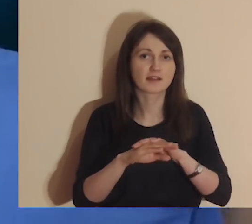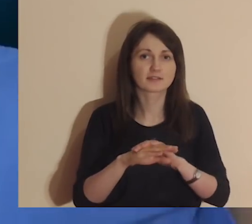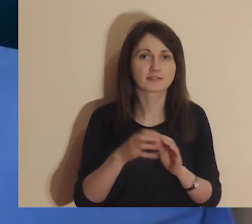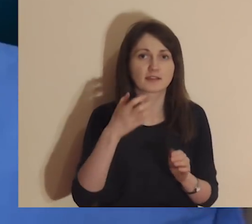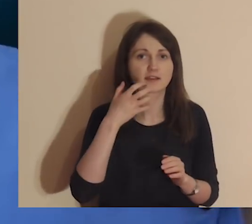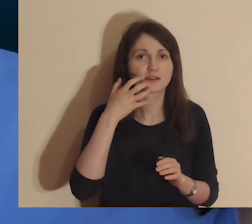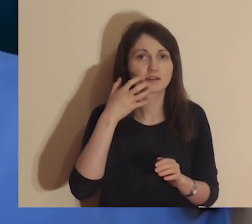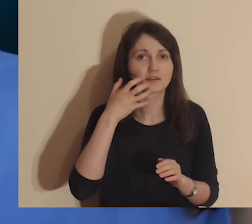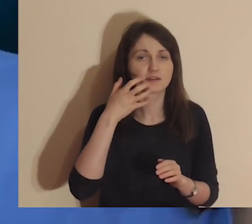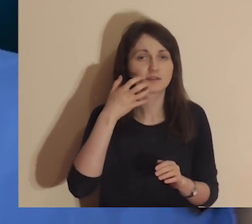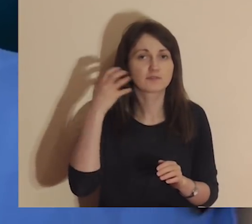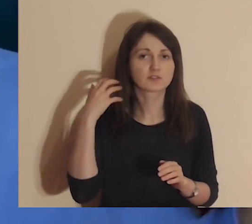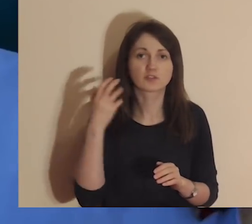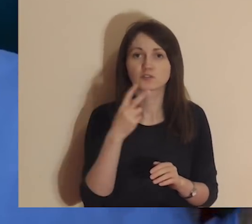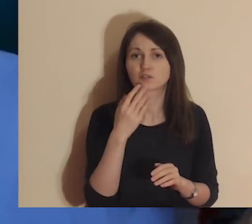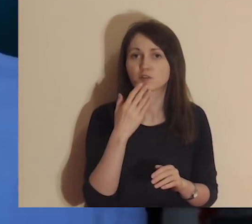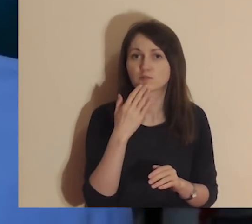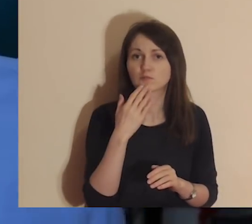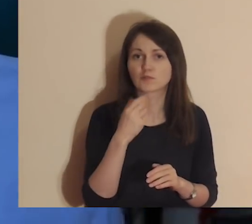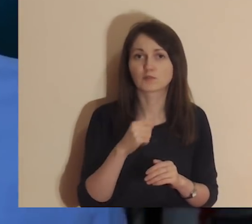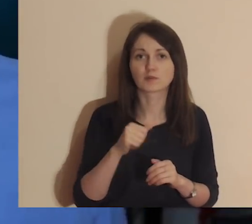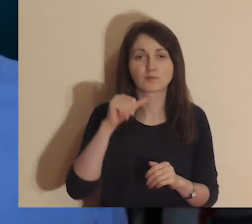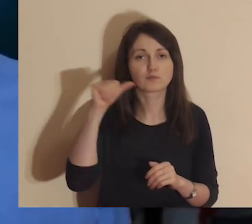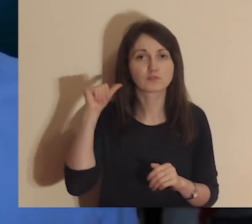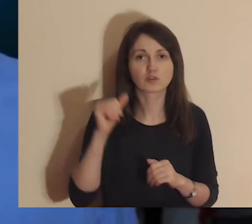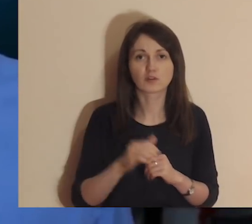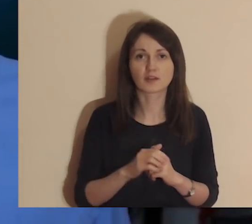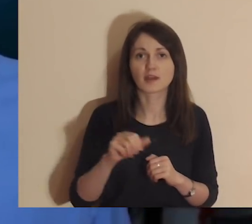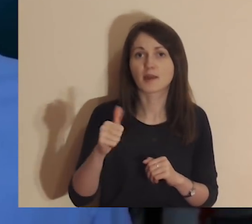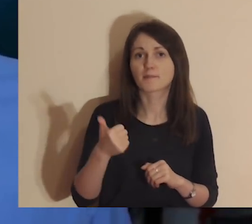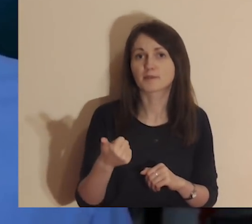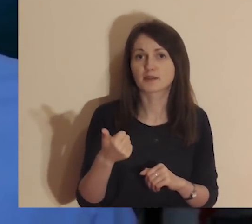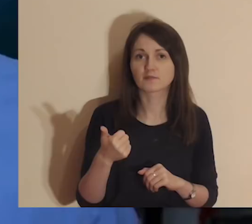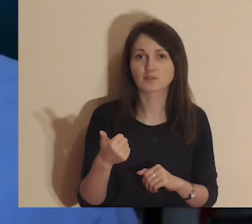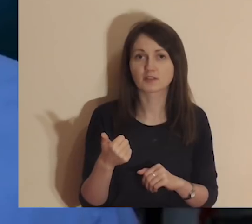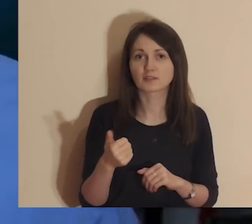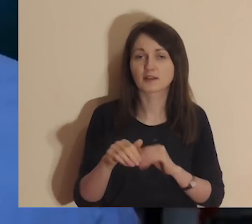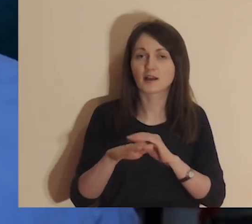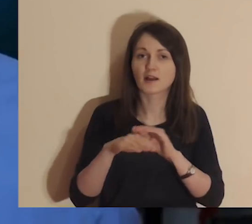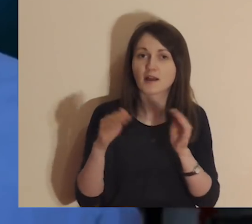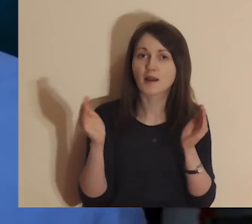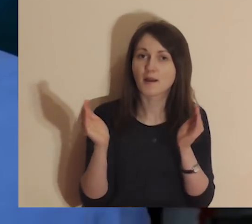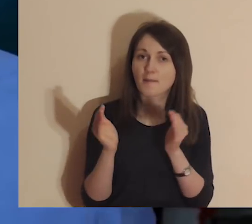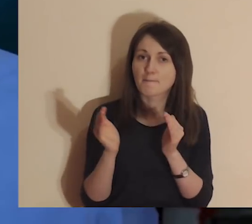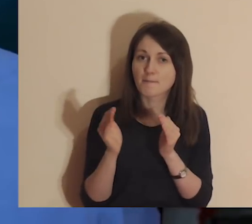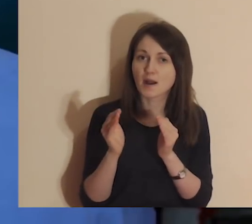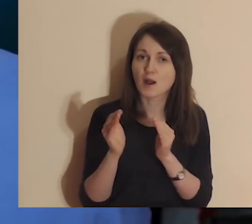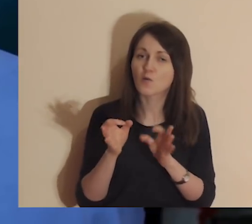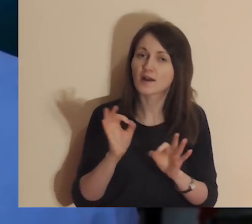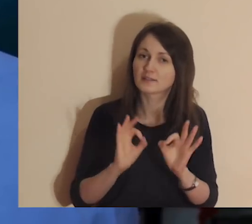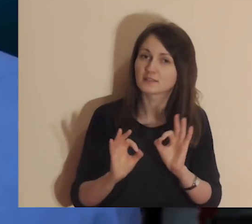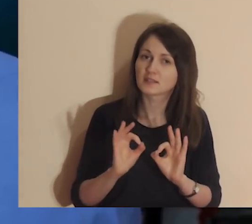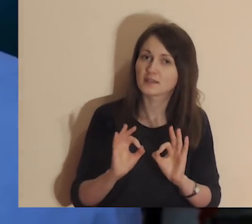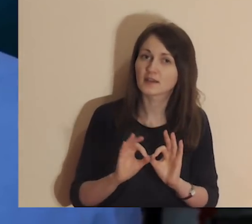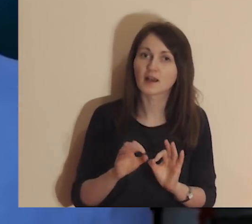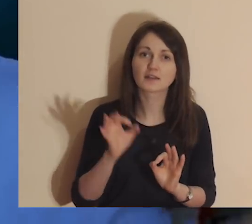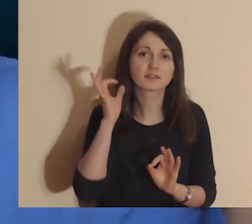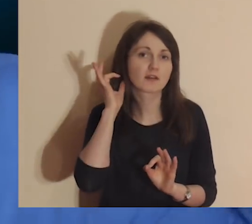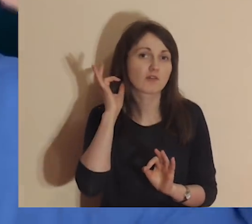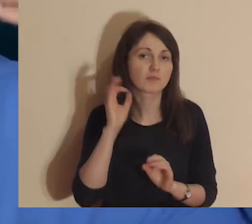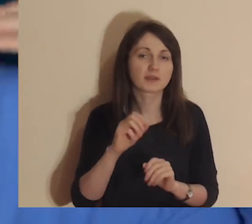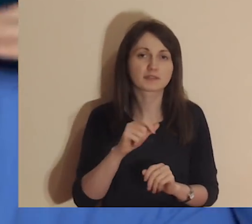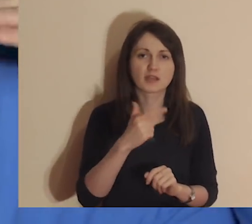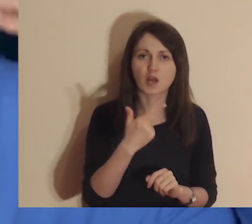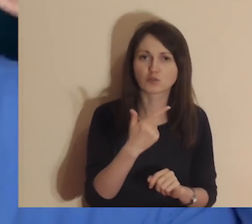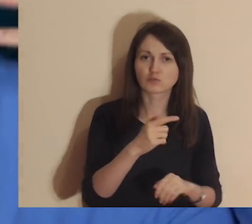mówiłem na zaprawie. Po prawej stronie delikatna, mała, kobieca, czuła dłoń, a